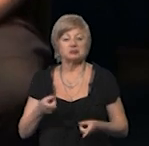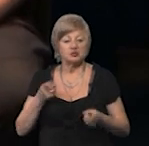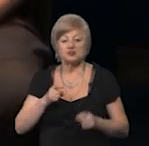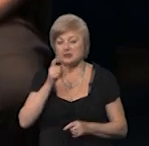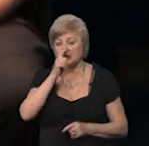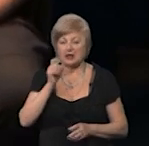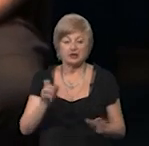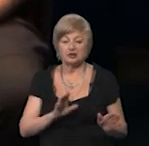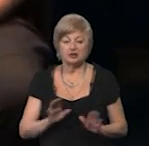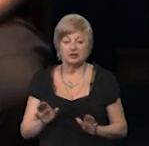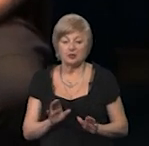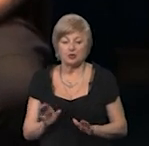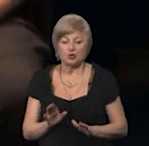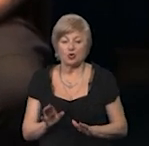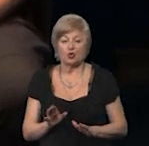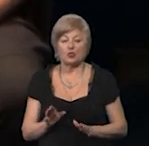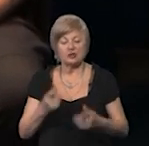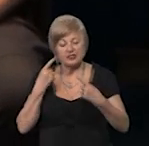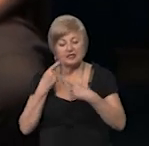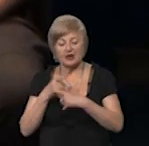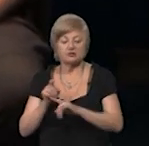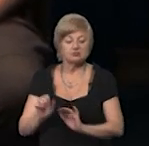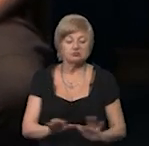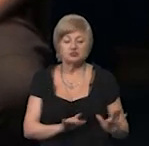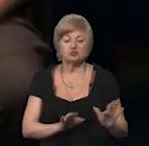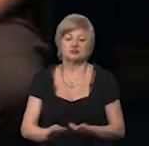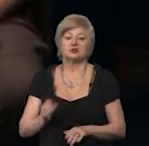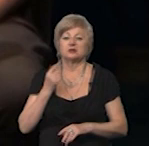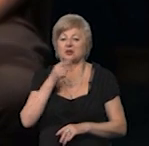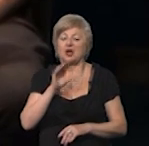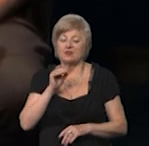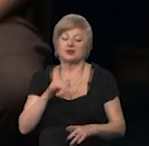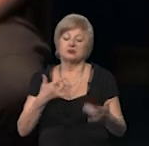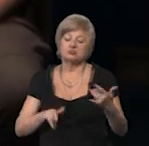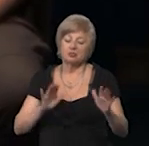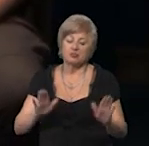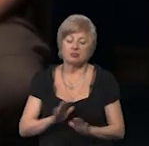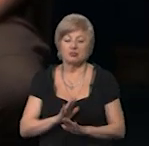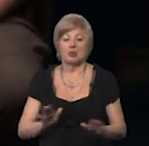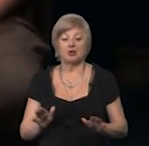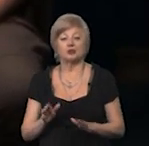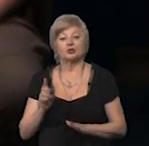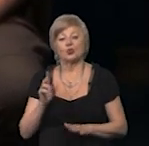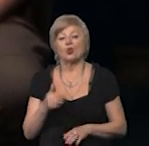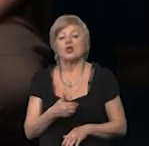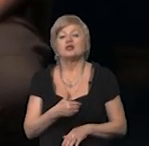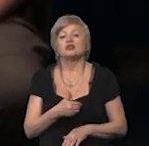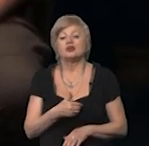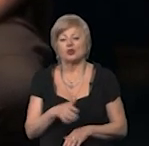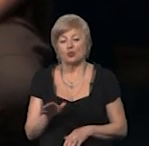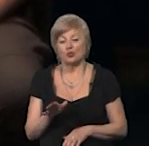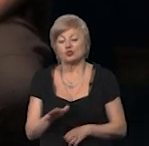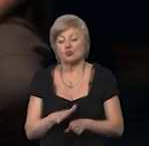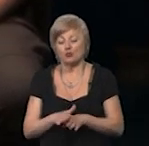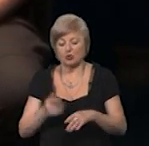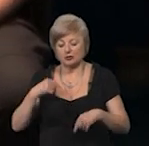непогано, у них непогана техніка, у них непогано, вони вміють співати, грати і все. Але вони не хочуть віддавати повністю.